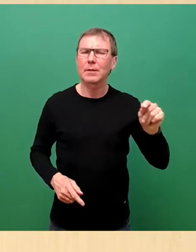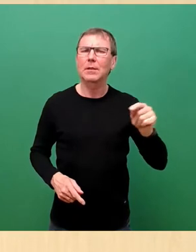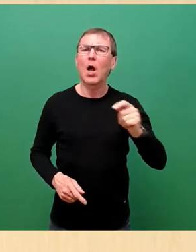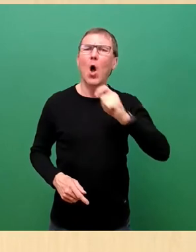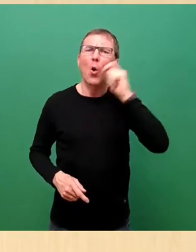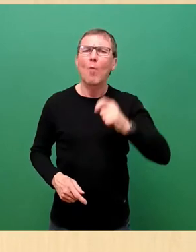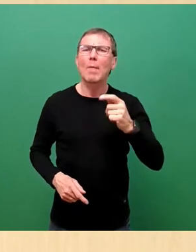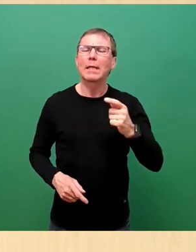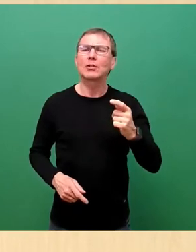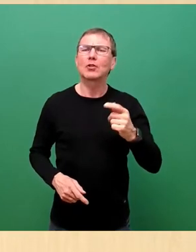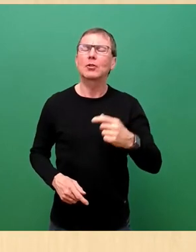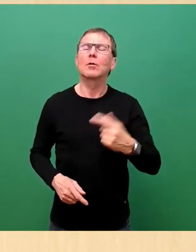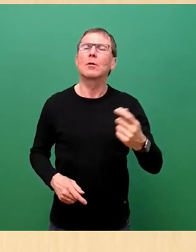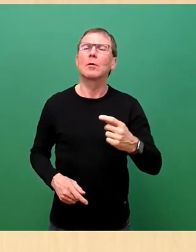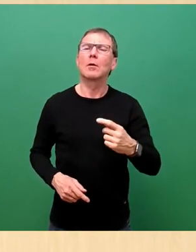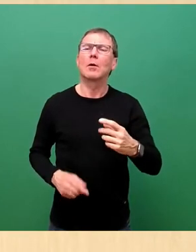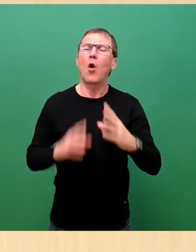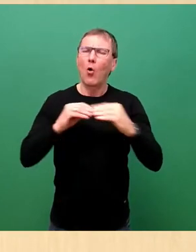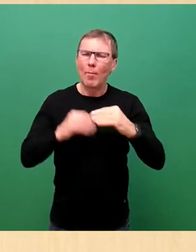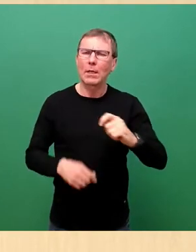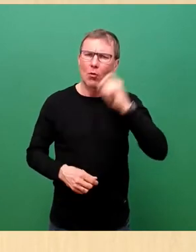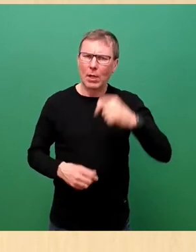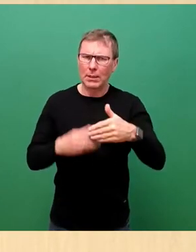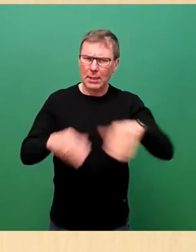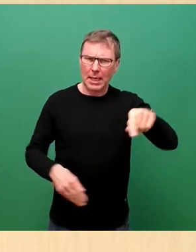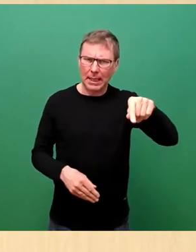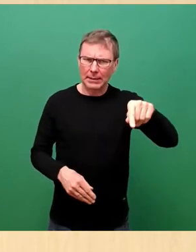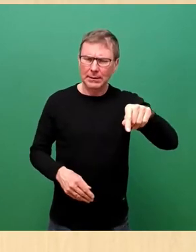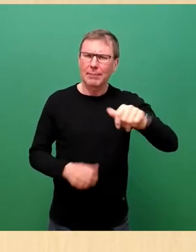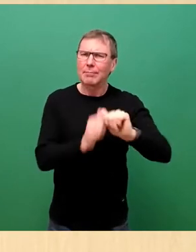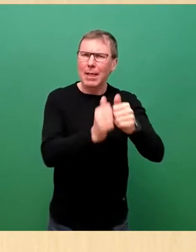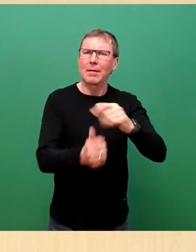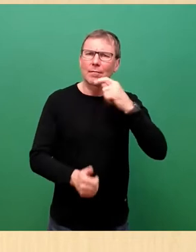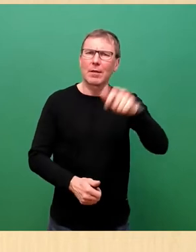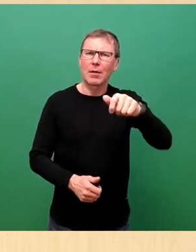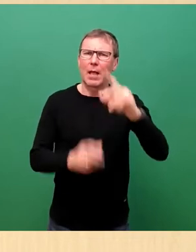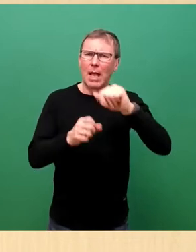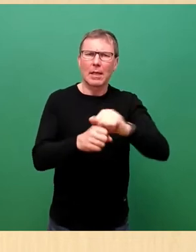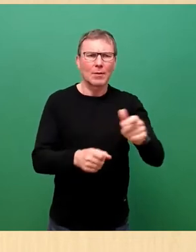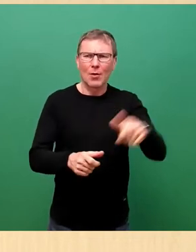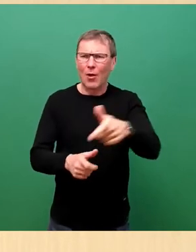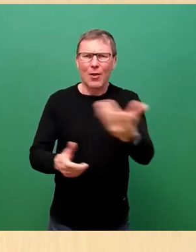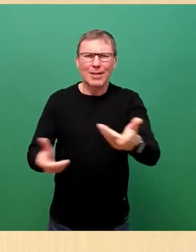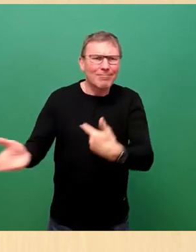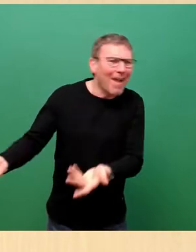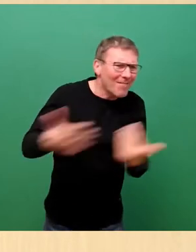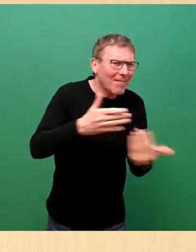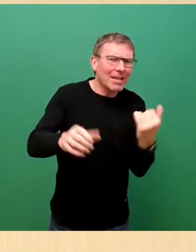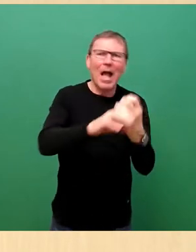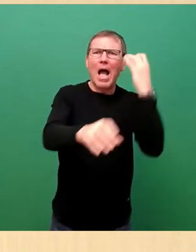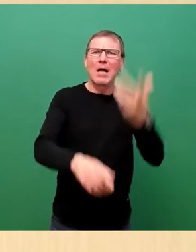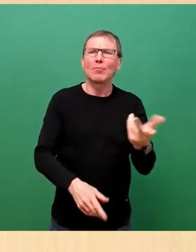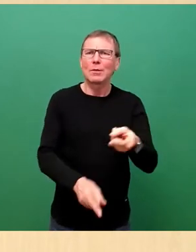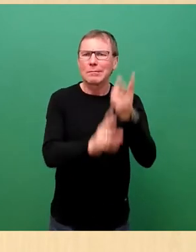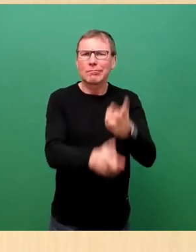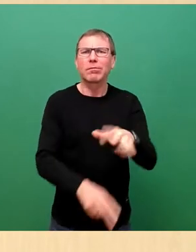rumänisch-ukrainischen Grenze, hilft dort tausenden Flüchtlingen ehrenamtlich. Der weiß nicht, wie er die Leute wegkriegt. Die Busse stehen 15 Stunden an der